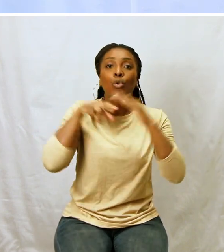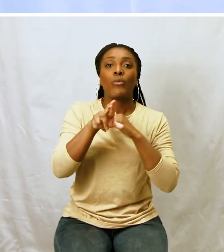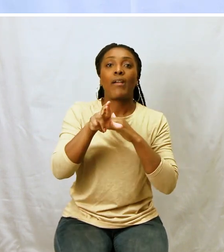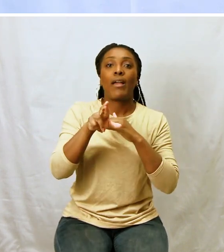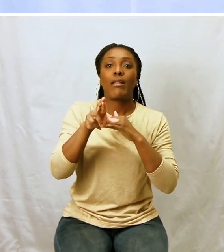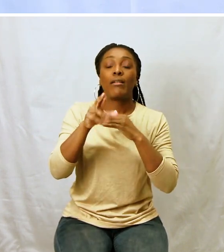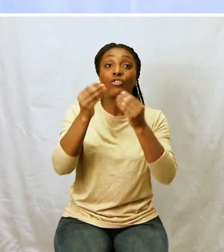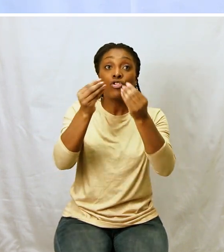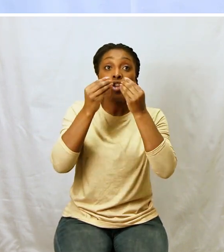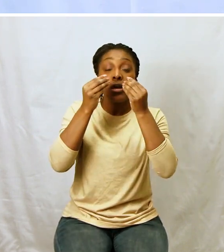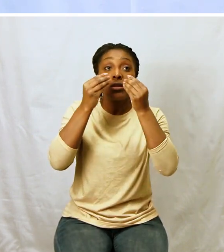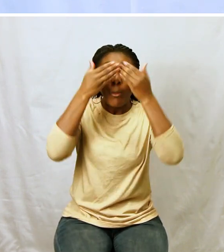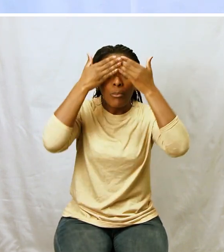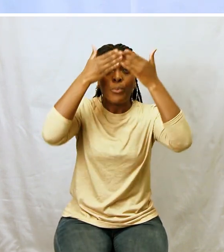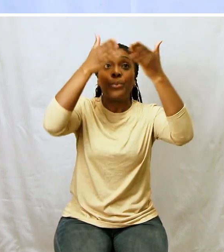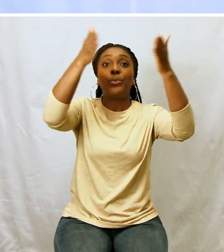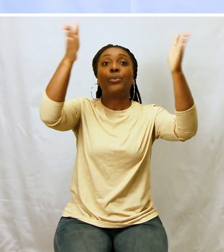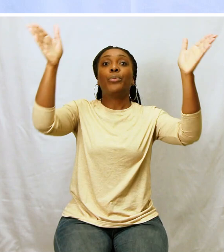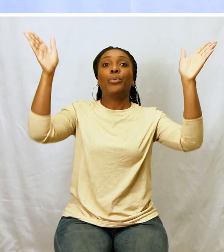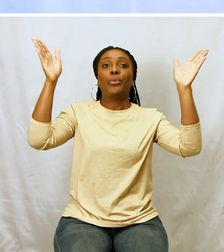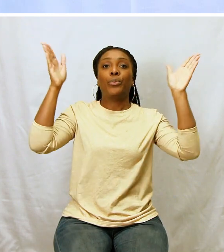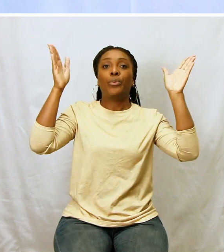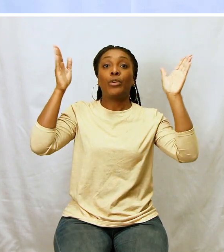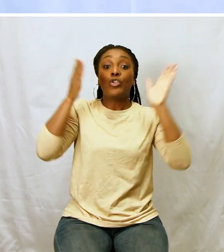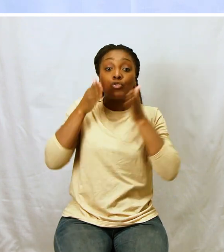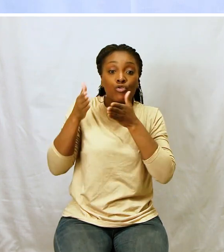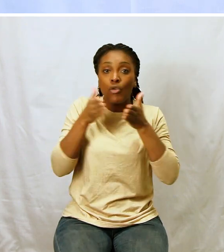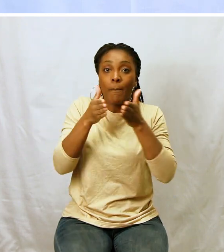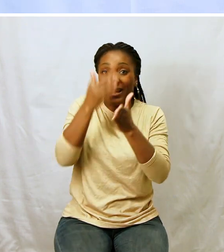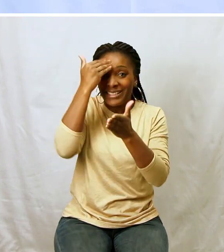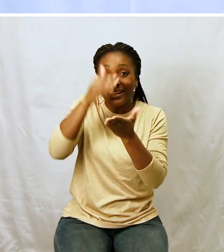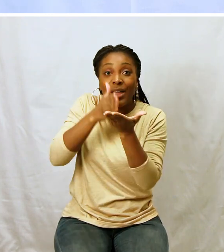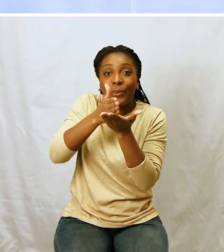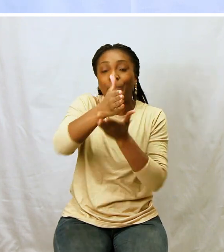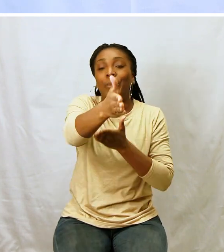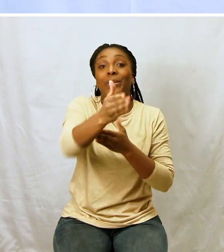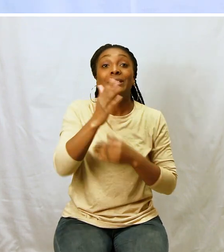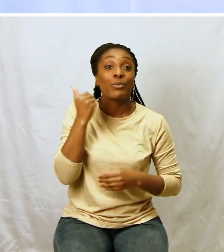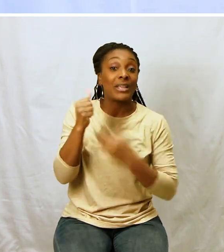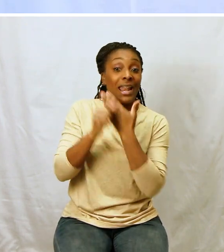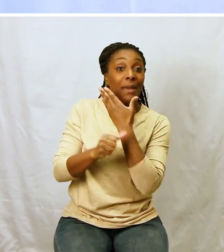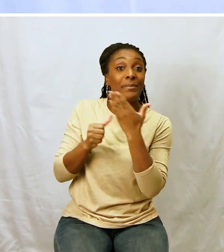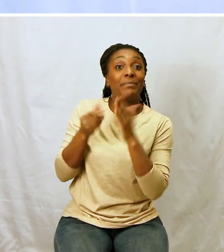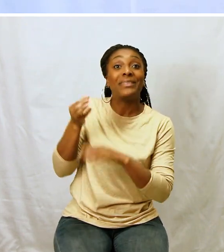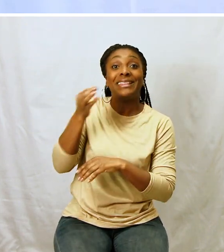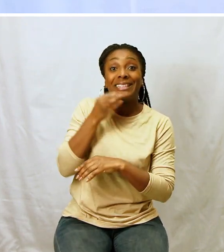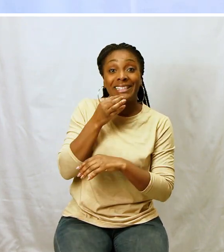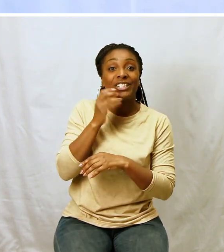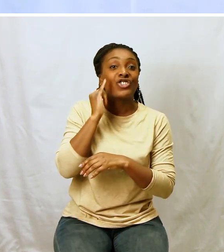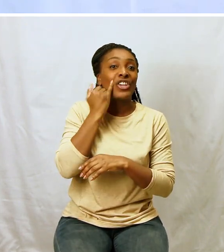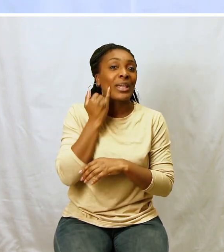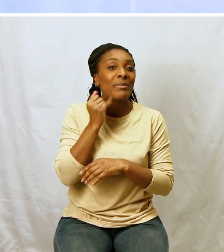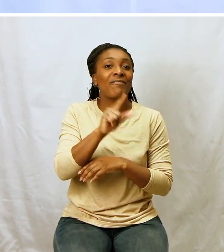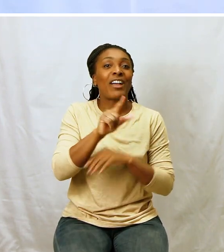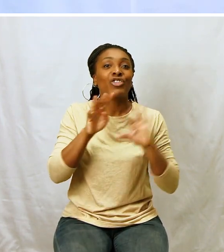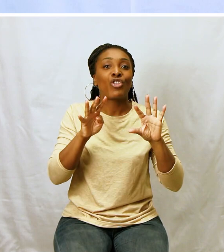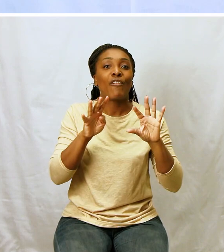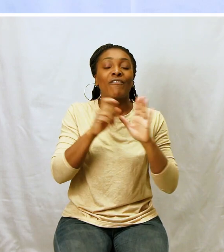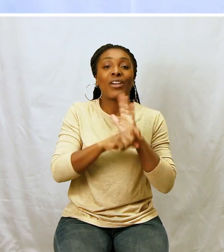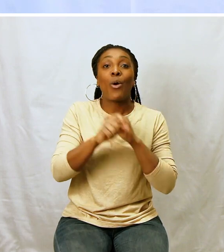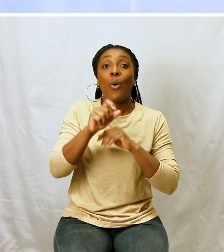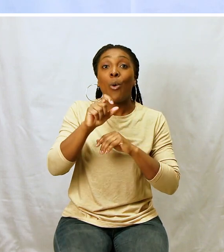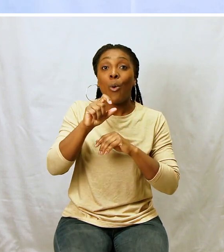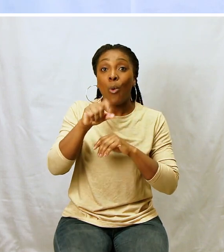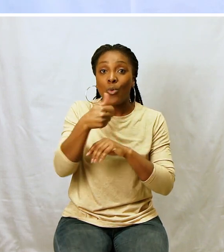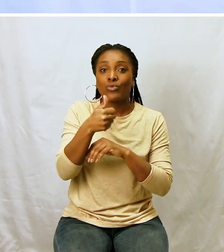horizons et lui montre un chemin par lequel il doit passer. C'est pour ça que la Bible nous dit, dans Jérémie 29, 11, « Je connais les projets